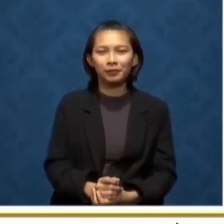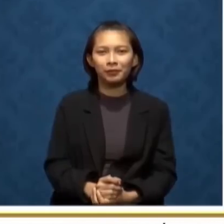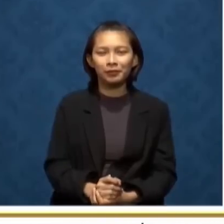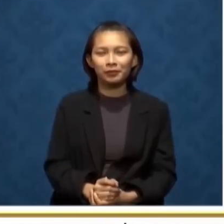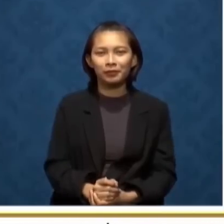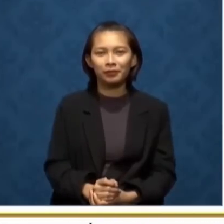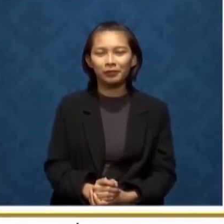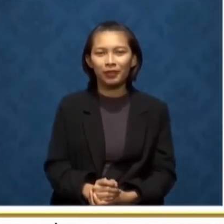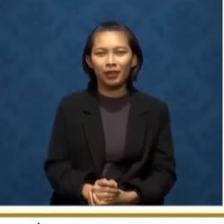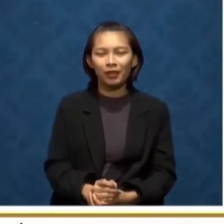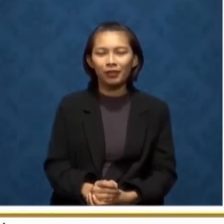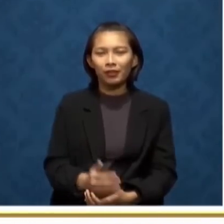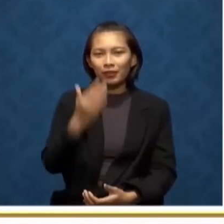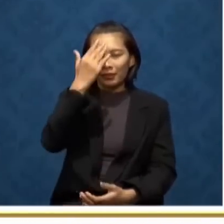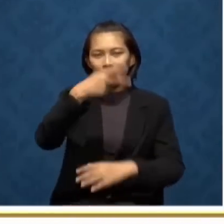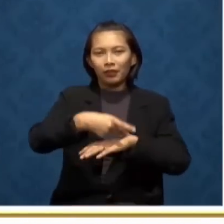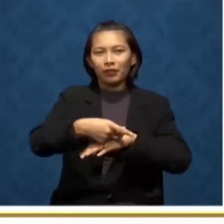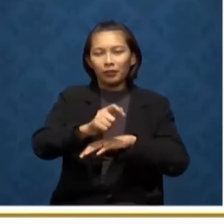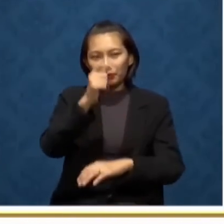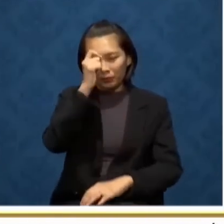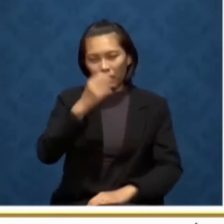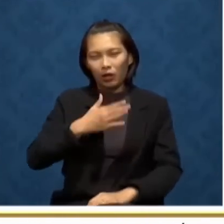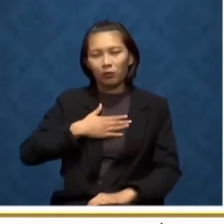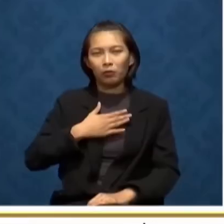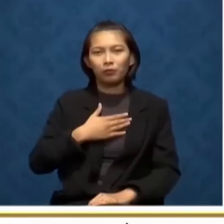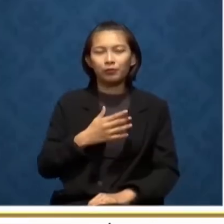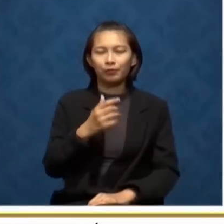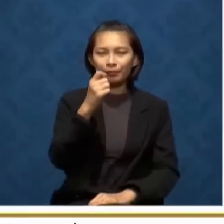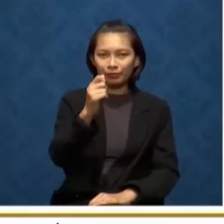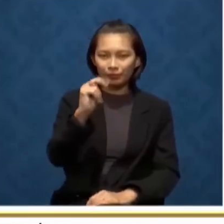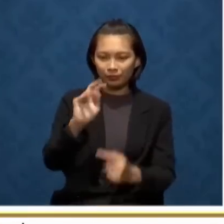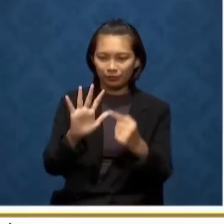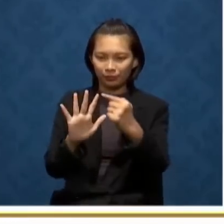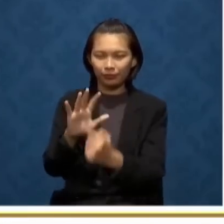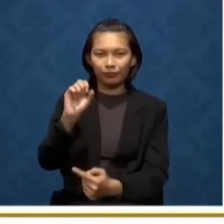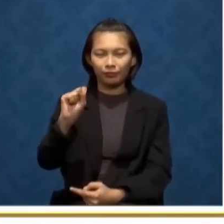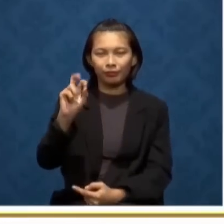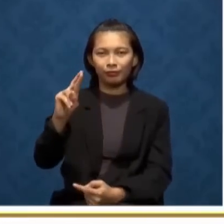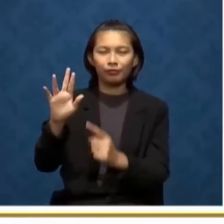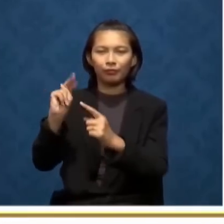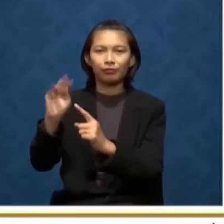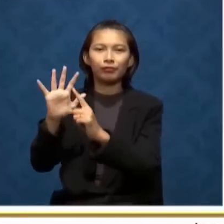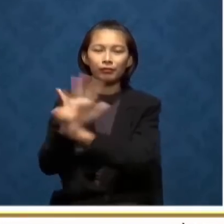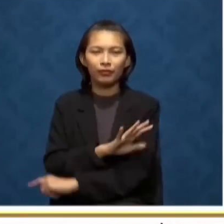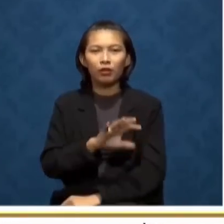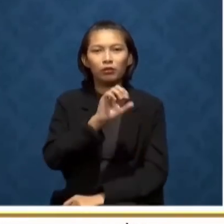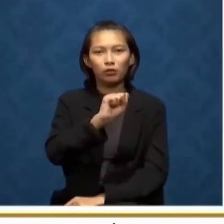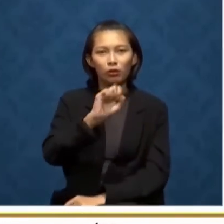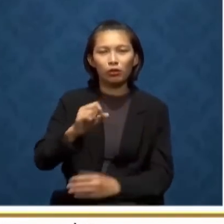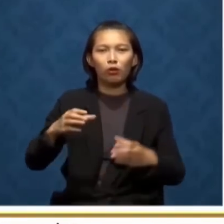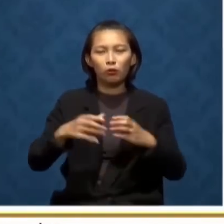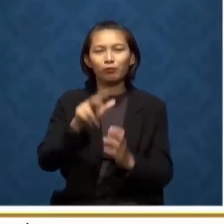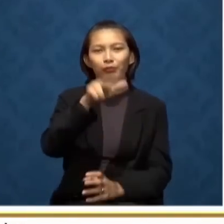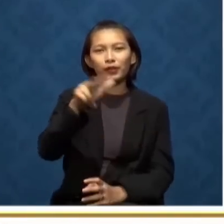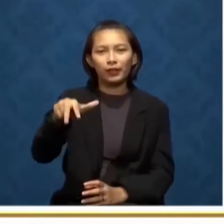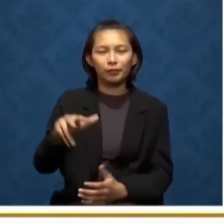ท่าน ประทานที่ครบกระผม มนุษสอนียม สะอาดสมาชิ สภาพ ผแถน รัศดรณ์ แบเปชื่อ่ ชื่อพักเพื่อ